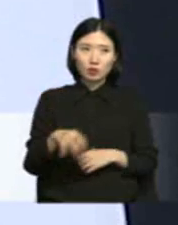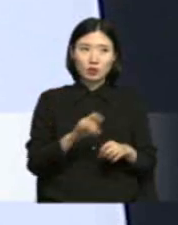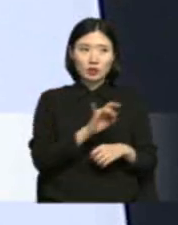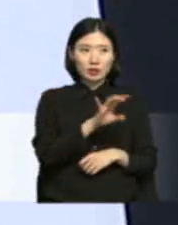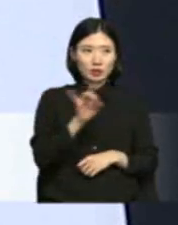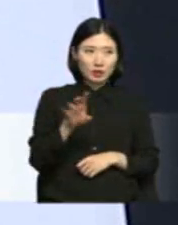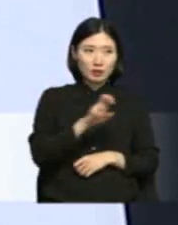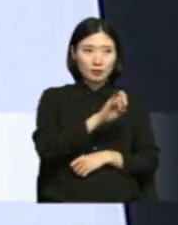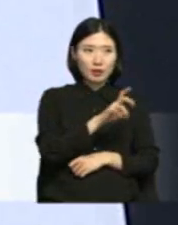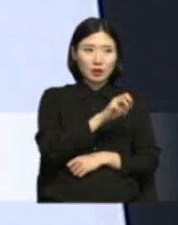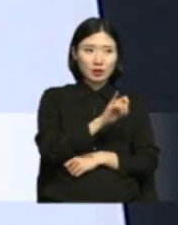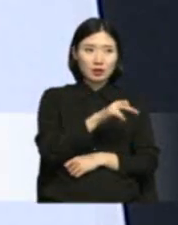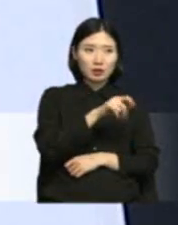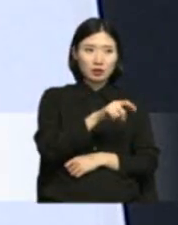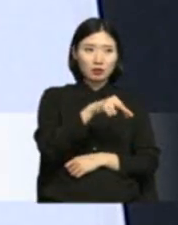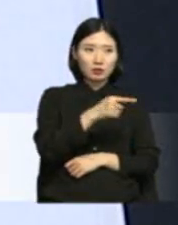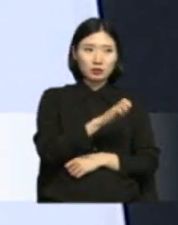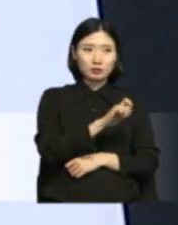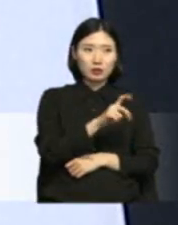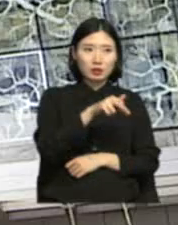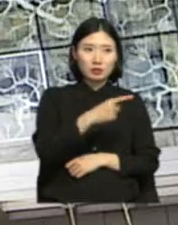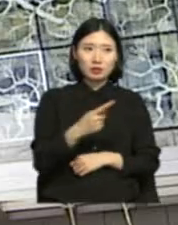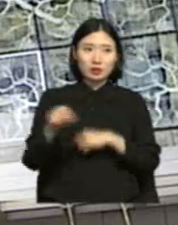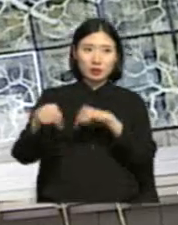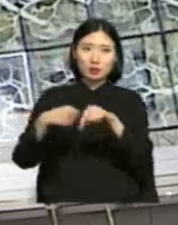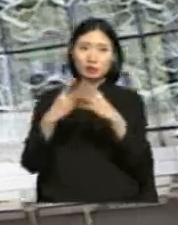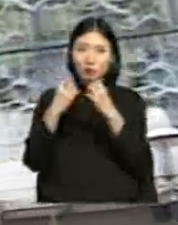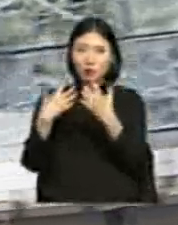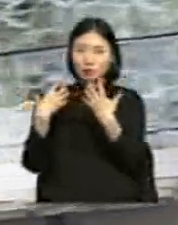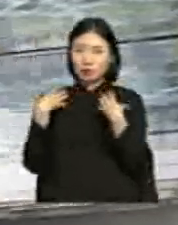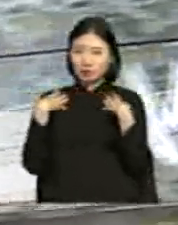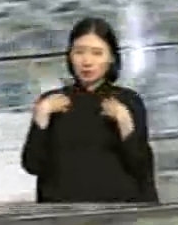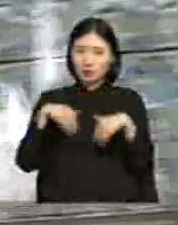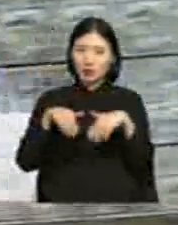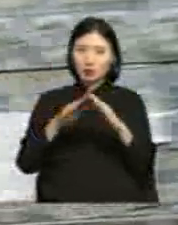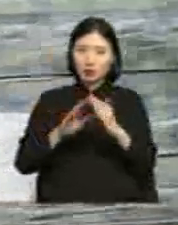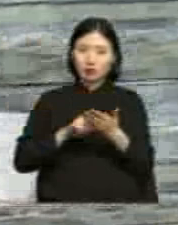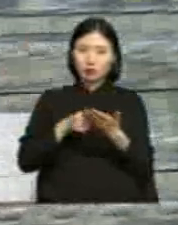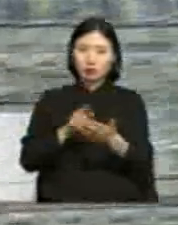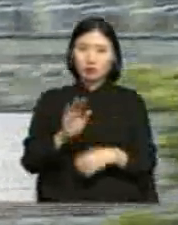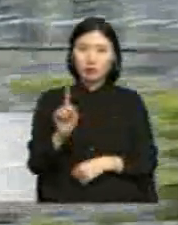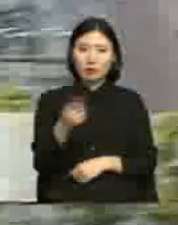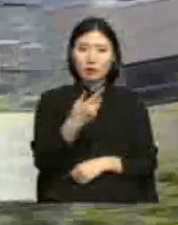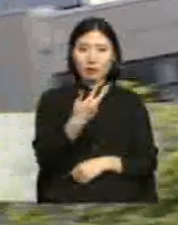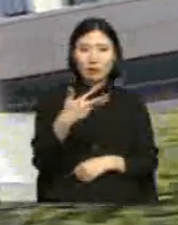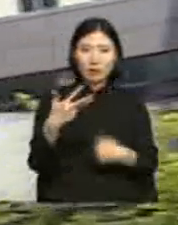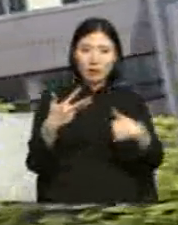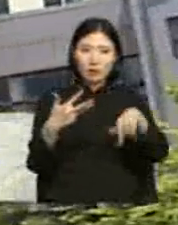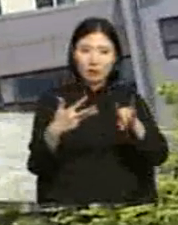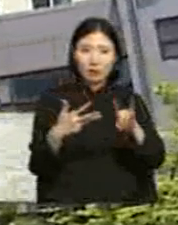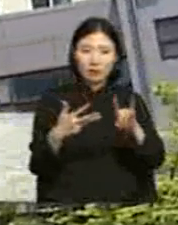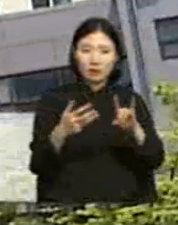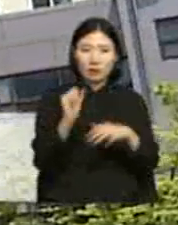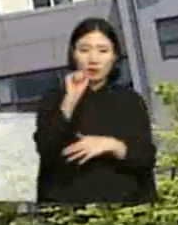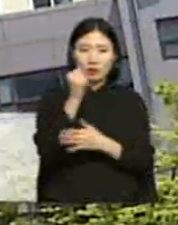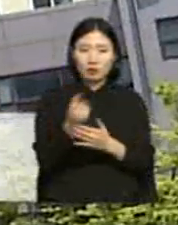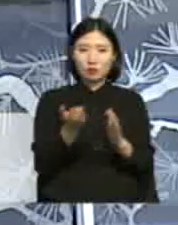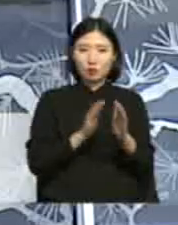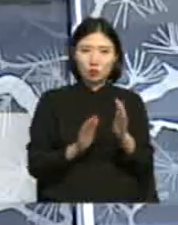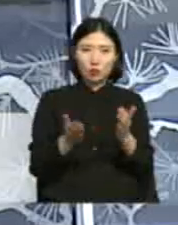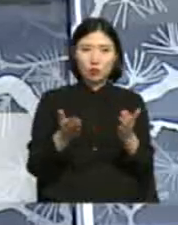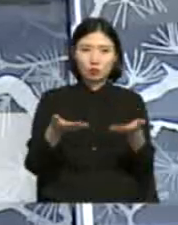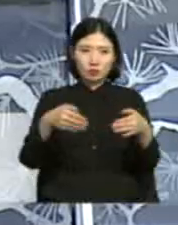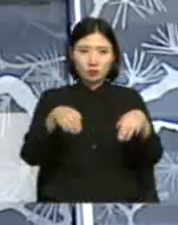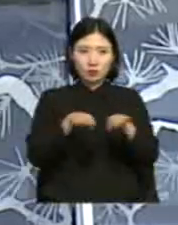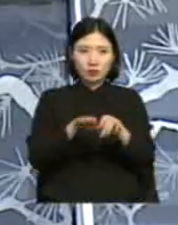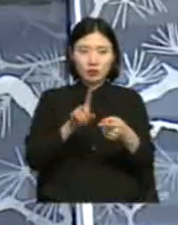파크와 행정복합청사 건립이 추진됩니다. 여기에 108개에 달하는 낙후된 공공청사의 재배치 논의도